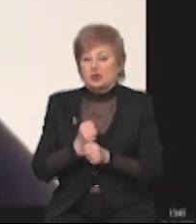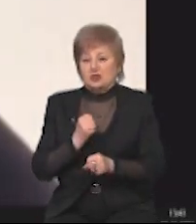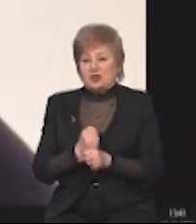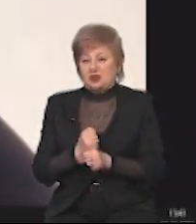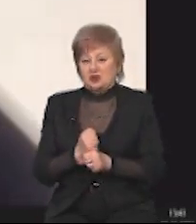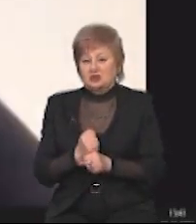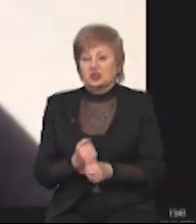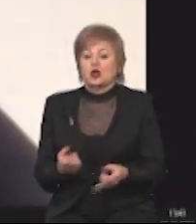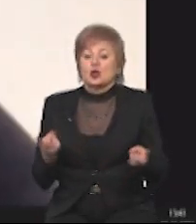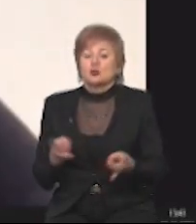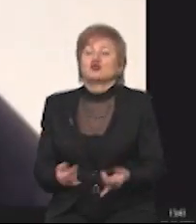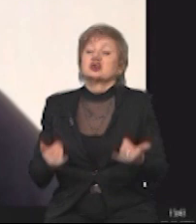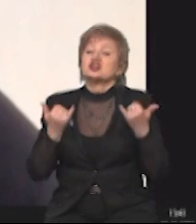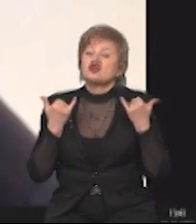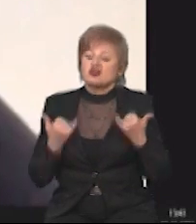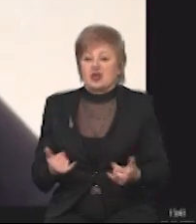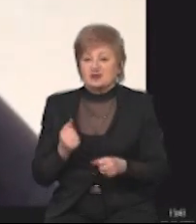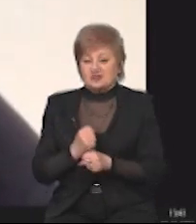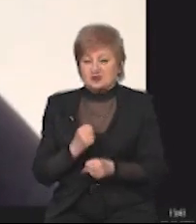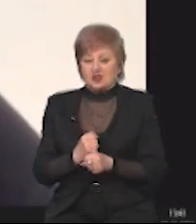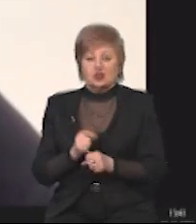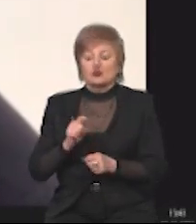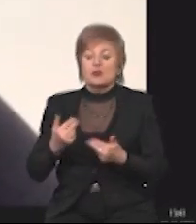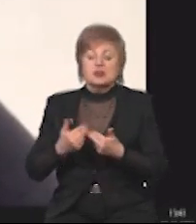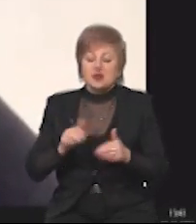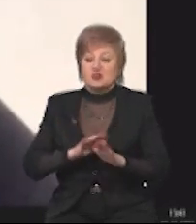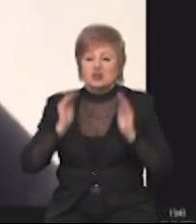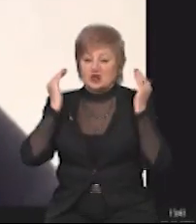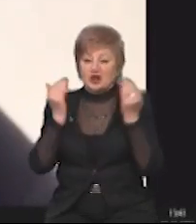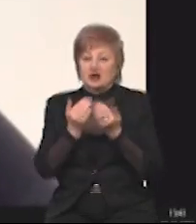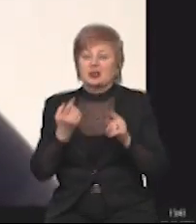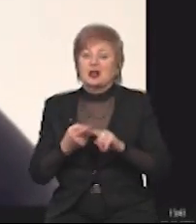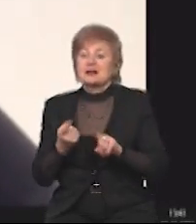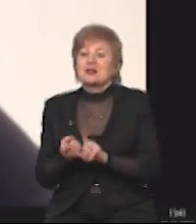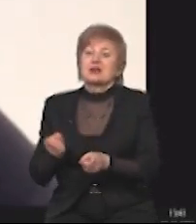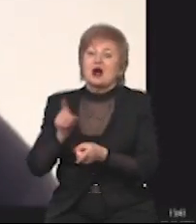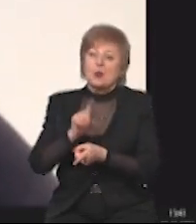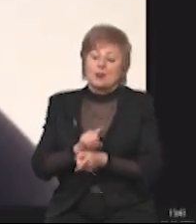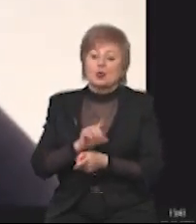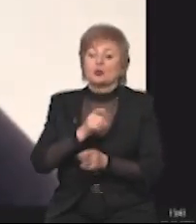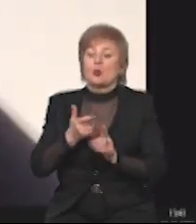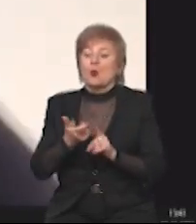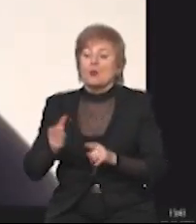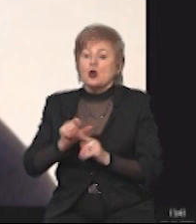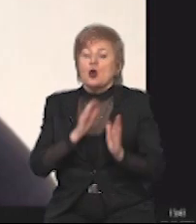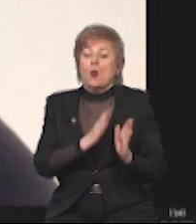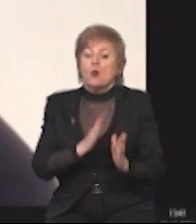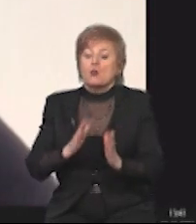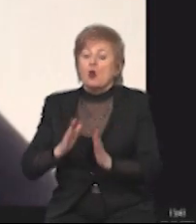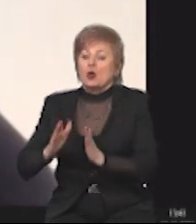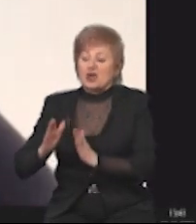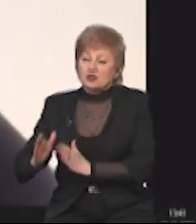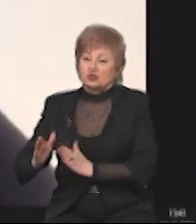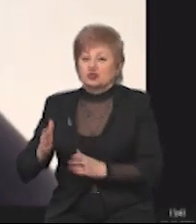прямо сейчас, это не мешает никакой карантин, ничего. Это наоборот упорядочит доступ свежей продукции